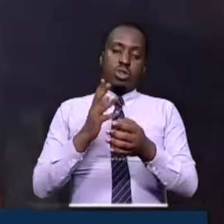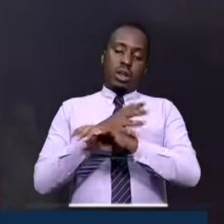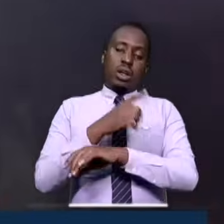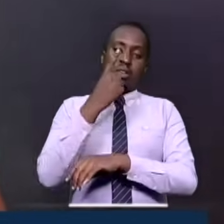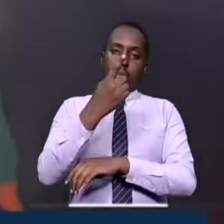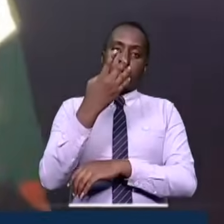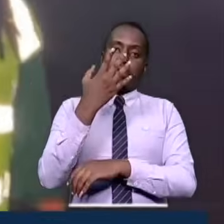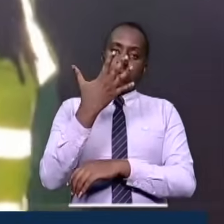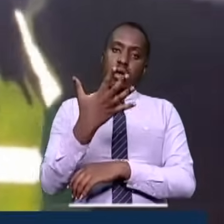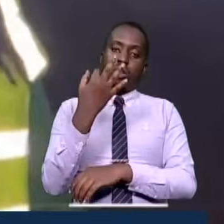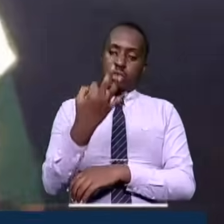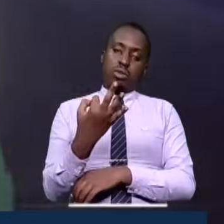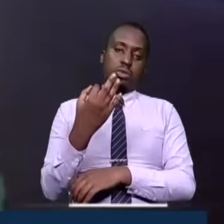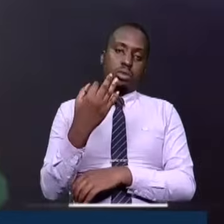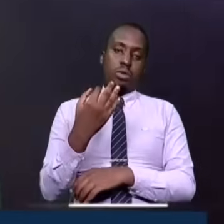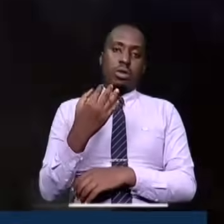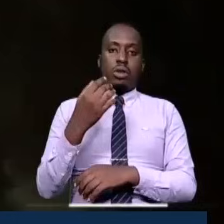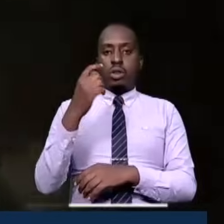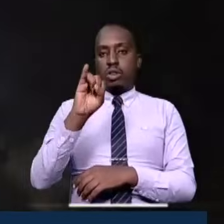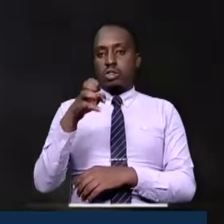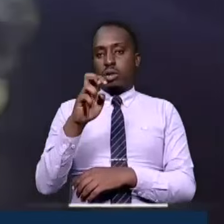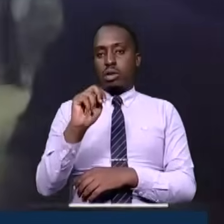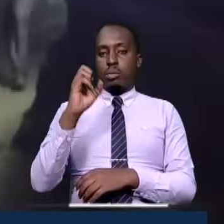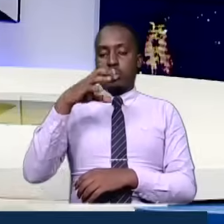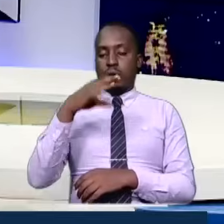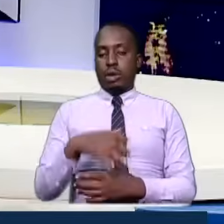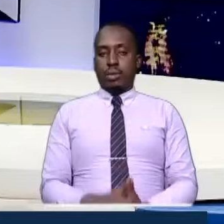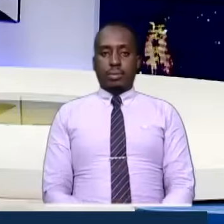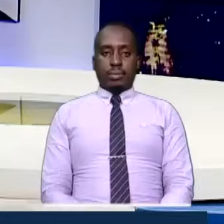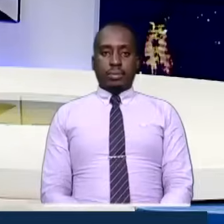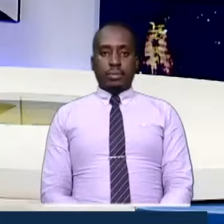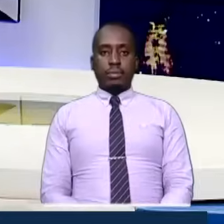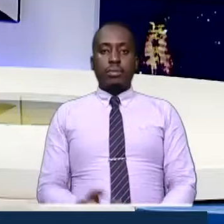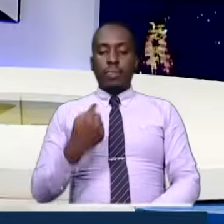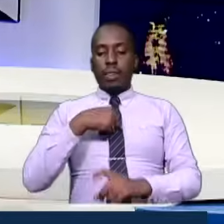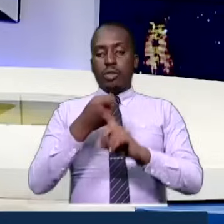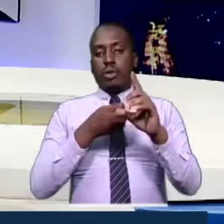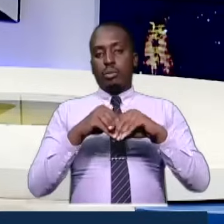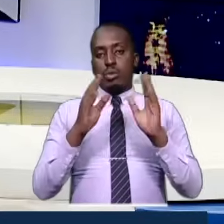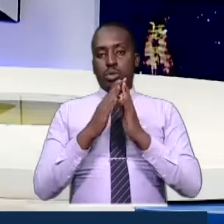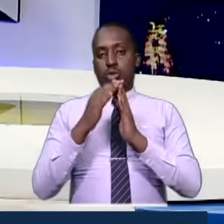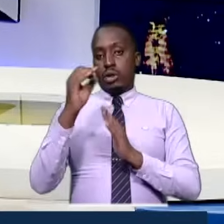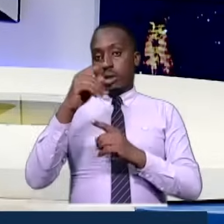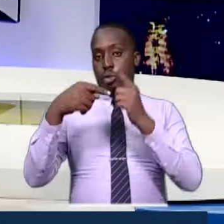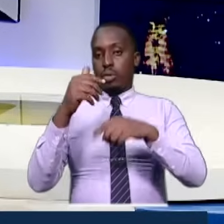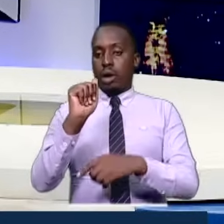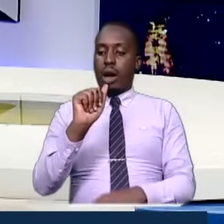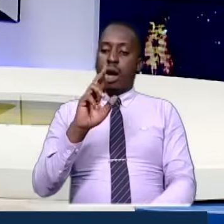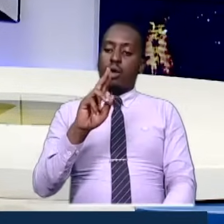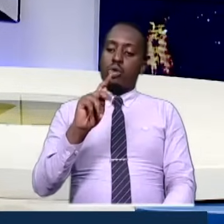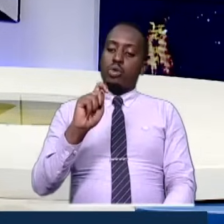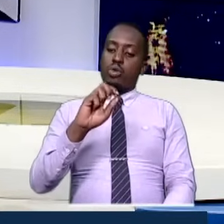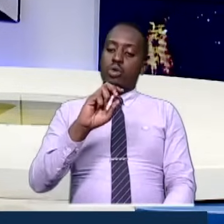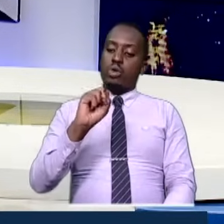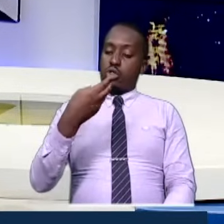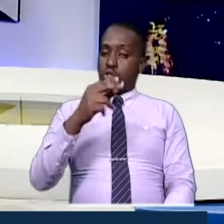153 Jean Paul turatsinze mu mujyi wa Kigali. Tuve mu mujyi wa Kigali dukomereze Arusha muri Tanzania aho kuri